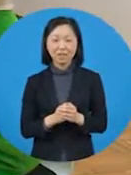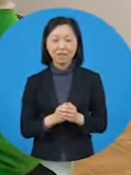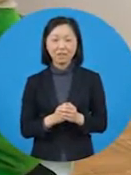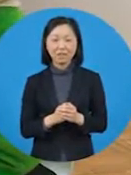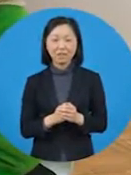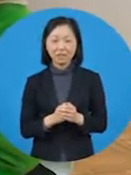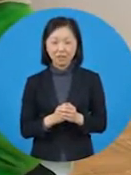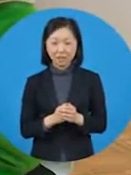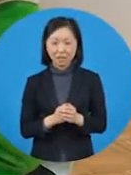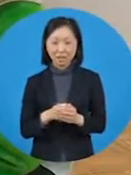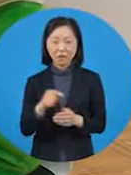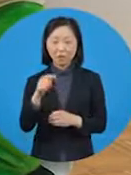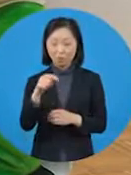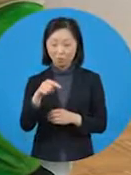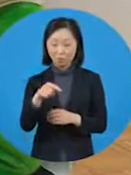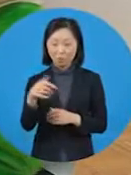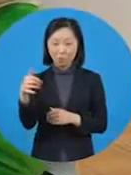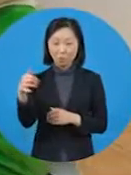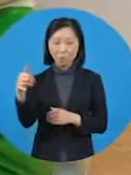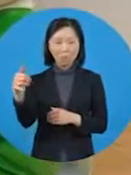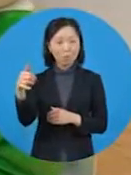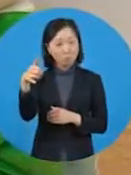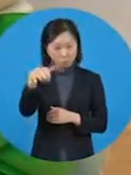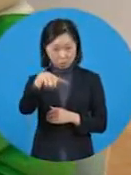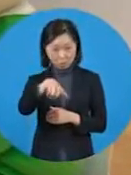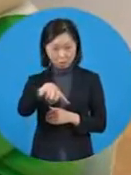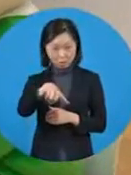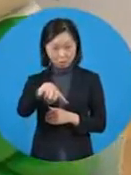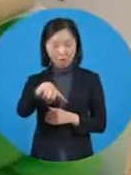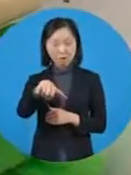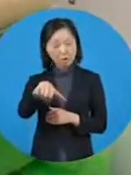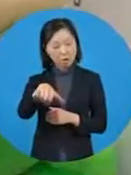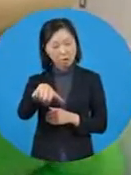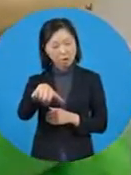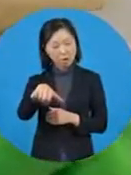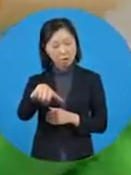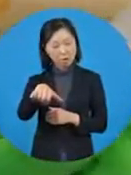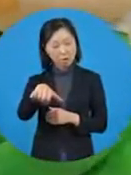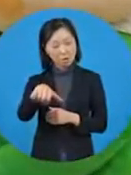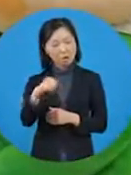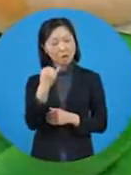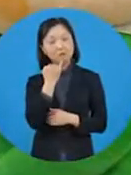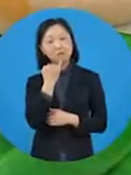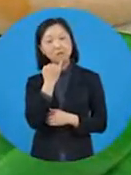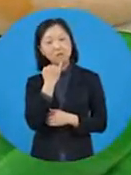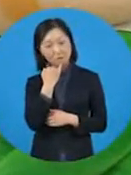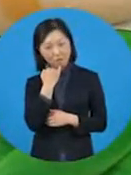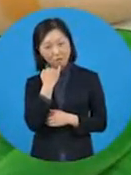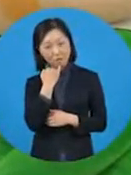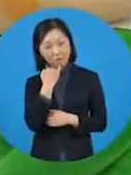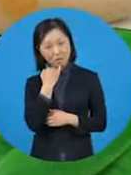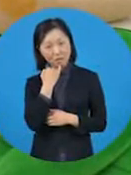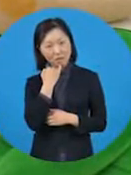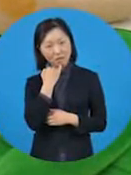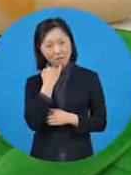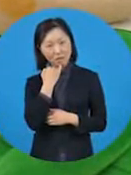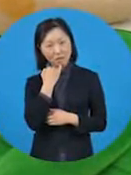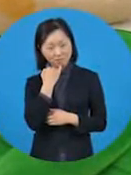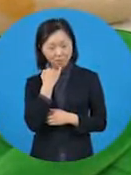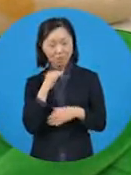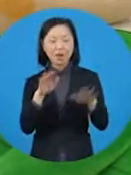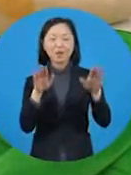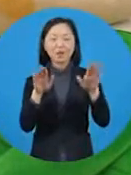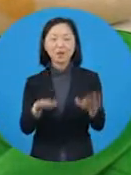い、ありがとうございます。こちらはお茶もいただけるんです